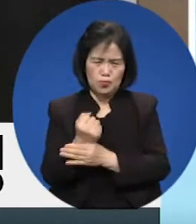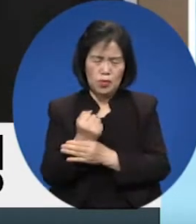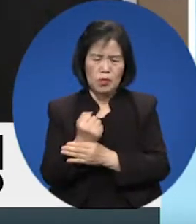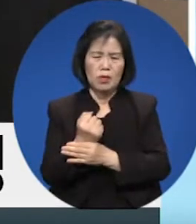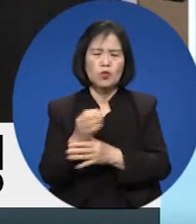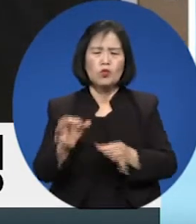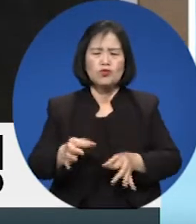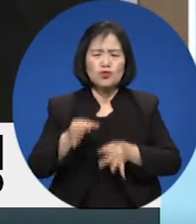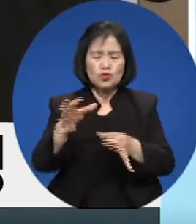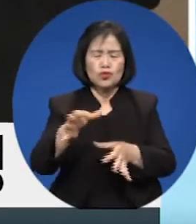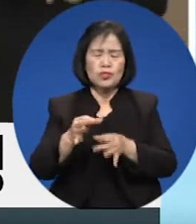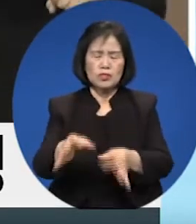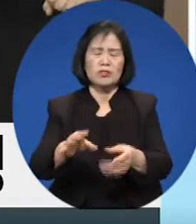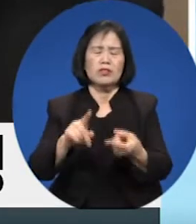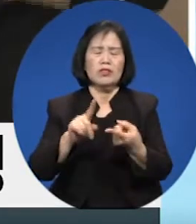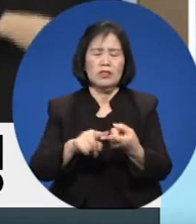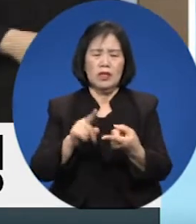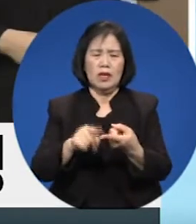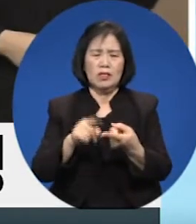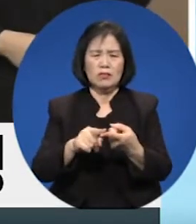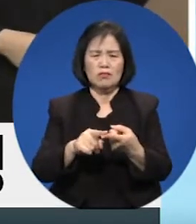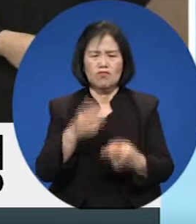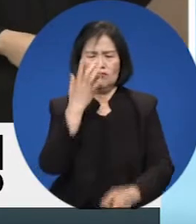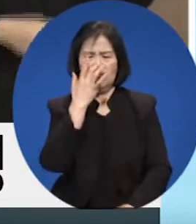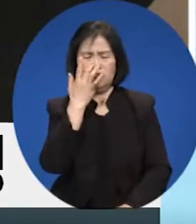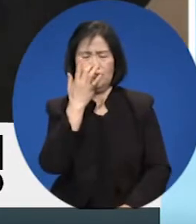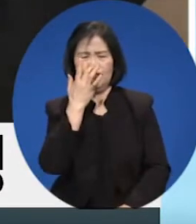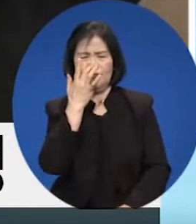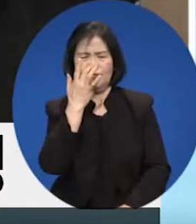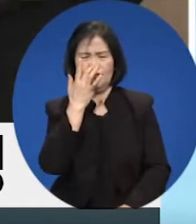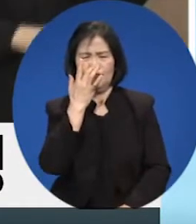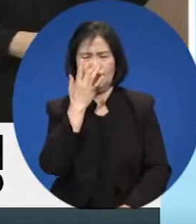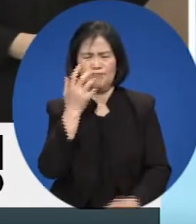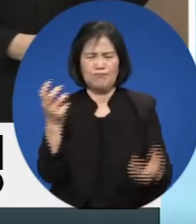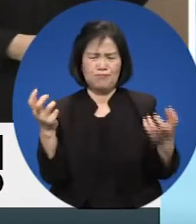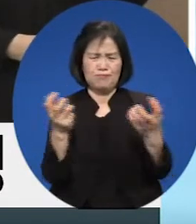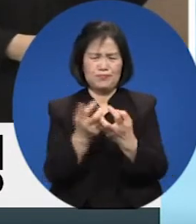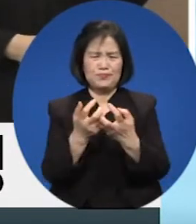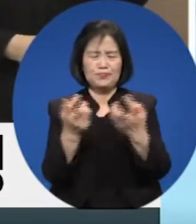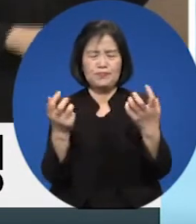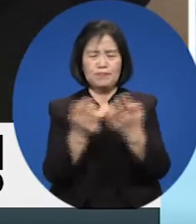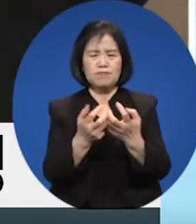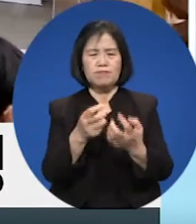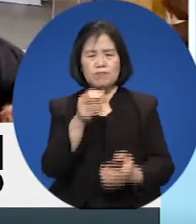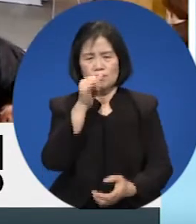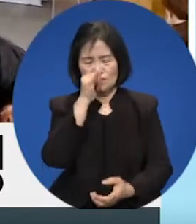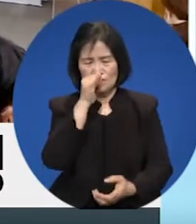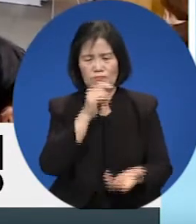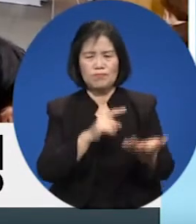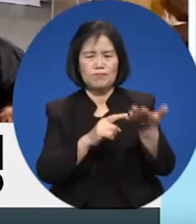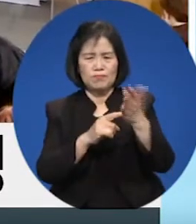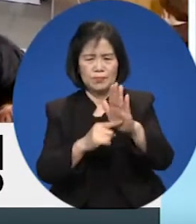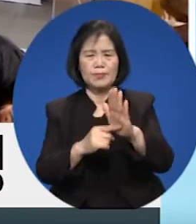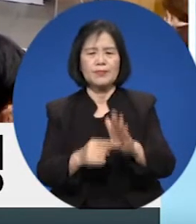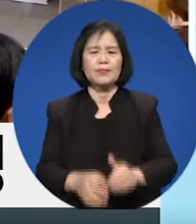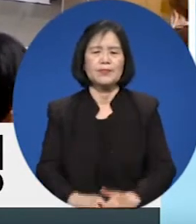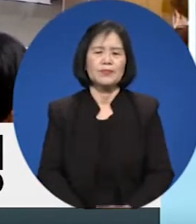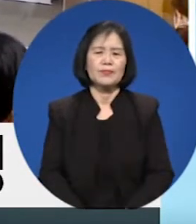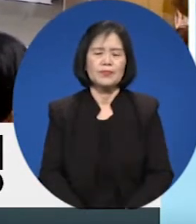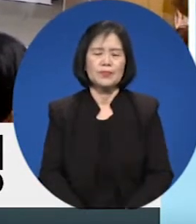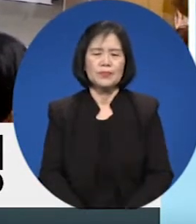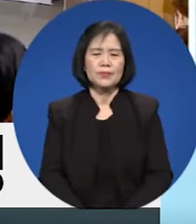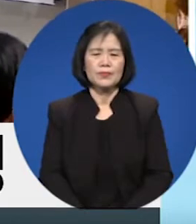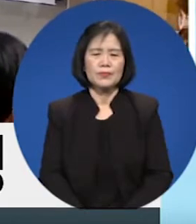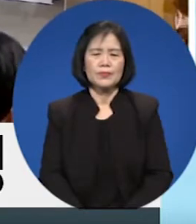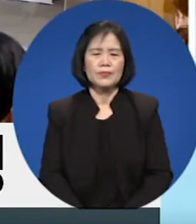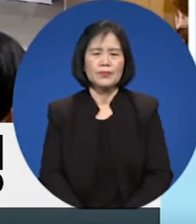투기적인 거래의 대한 어떤 물감과 이런 것들이 어느 많아 많은 에 있는 들어갔다가 여실히 보여주는 어떤 결과 라고